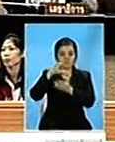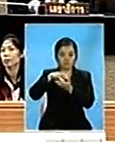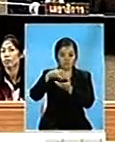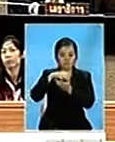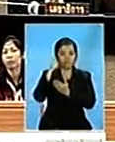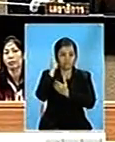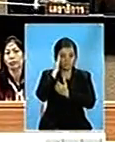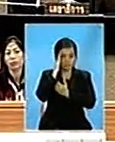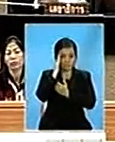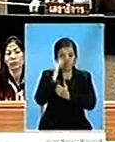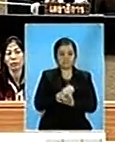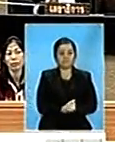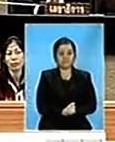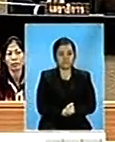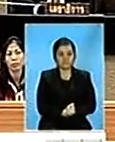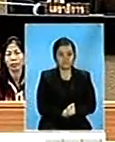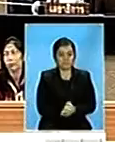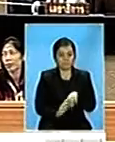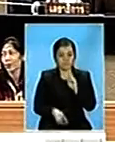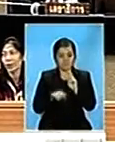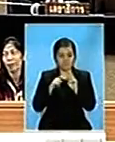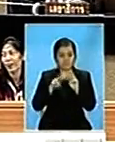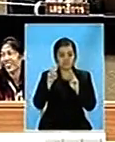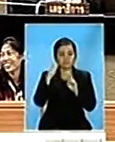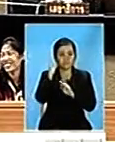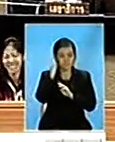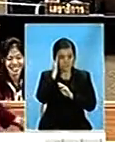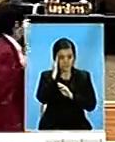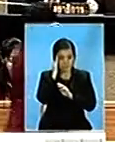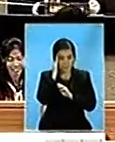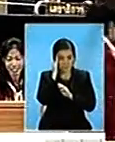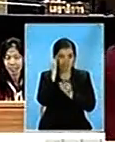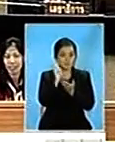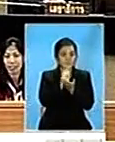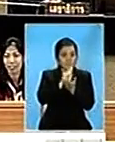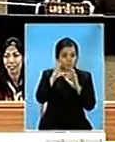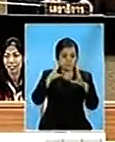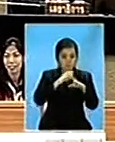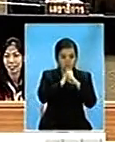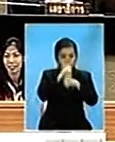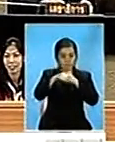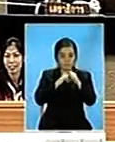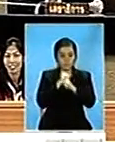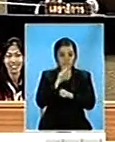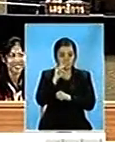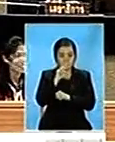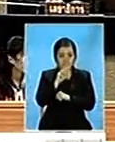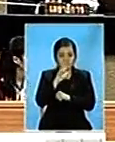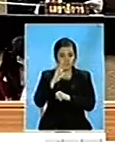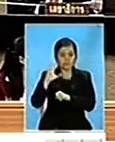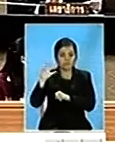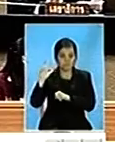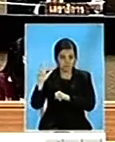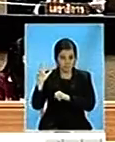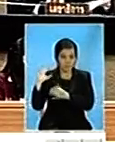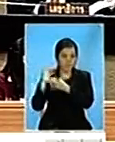ราบนะเรื่อง 2.1 ครับรับทราบรายงานประจำปี2553ของสภาที่ปรึกษาเศรษฐ